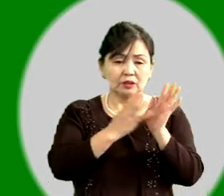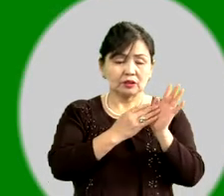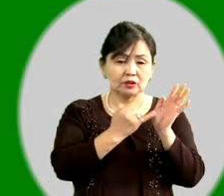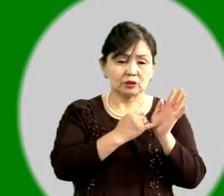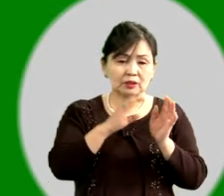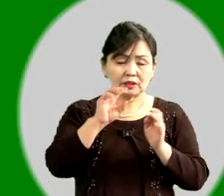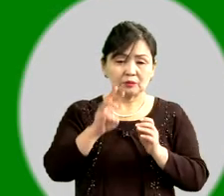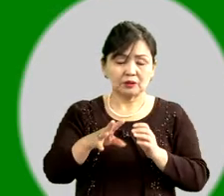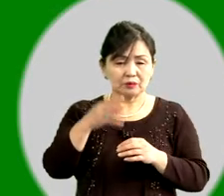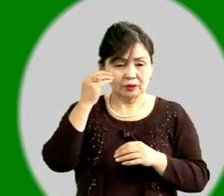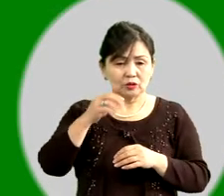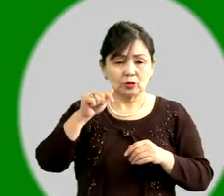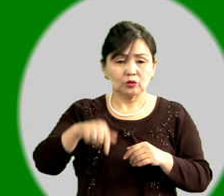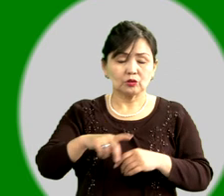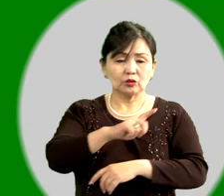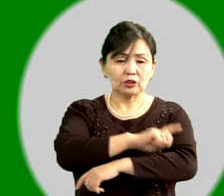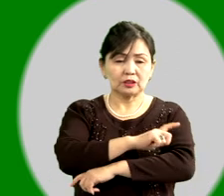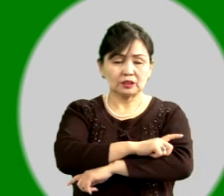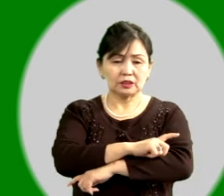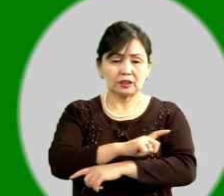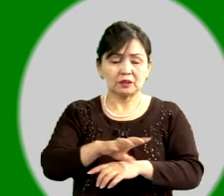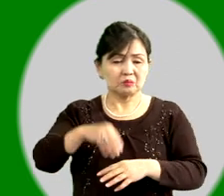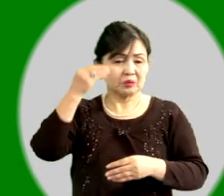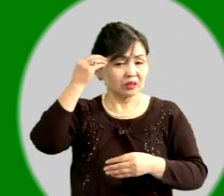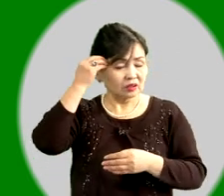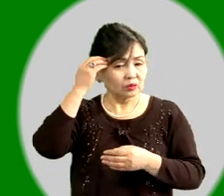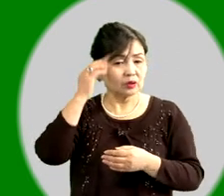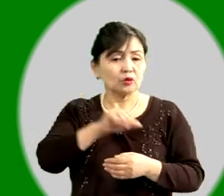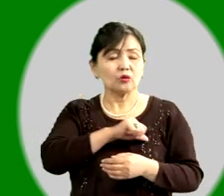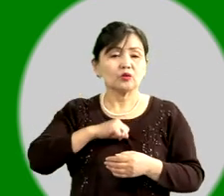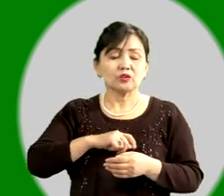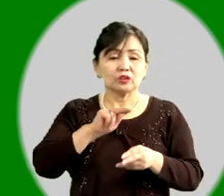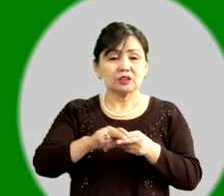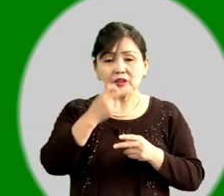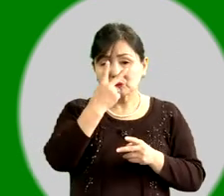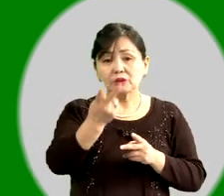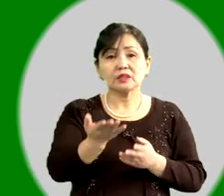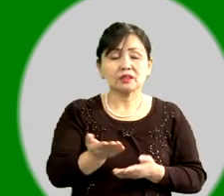Өнөөдрийн хичээлээр мэдсэн зүйлээрээ өөрийгөө сорьцгоё. За, эдгээр